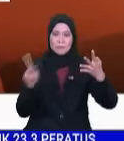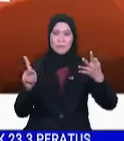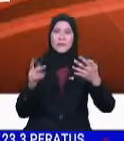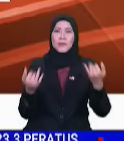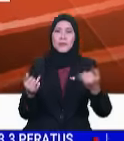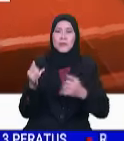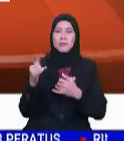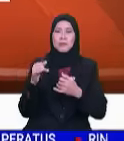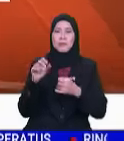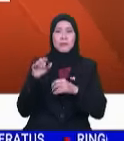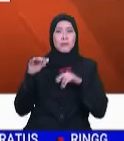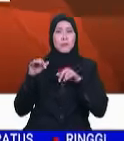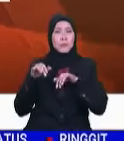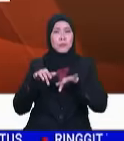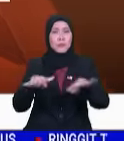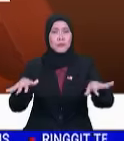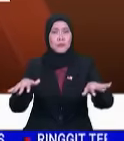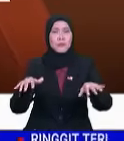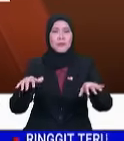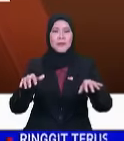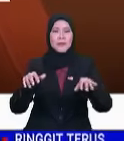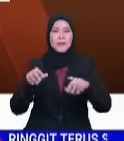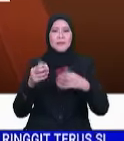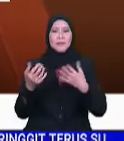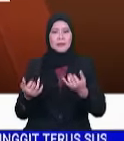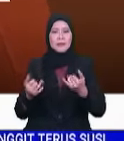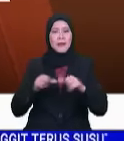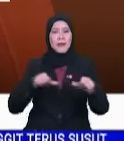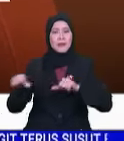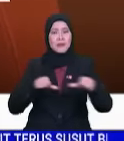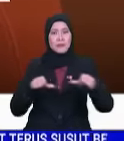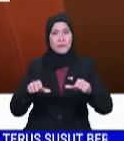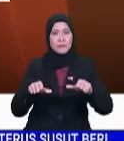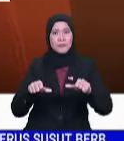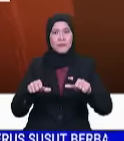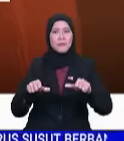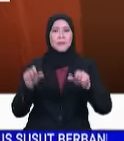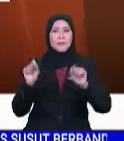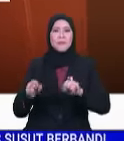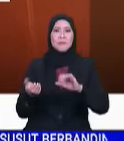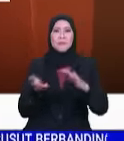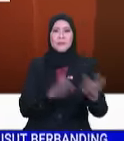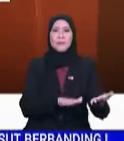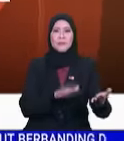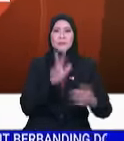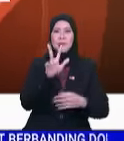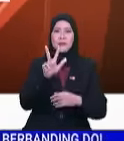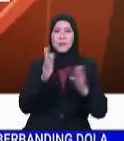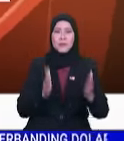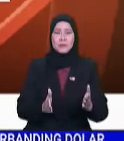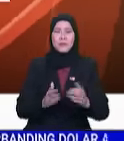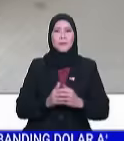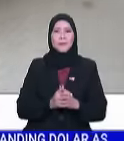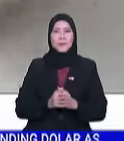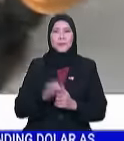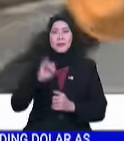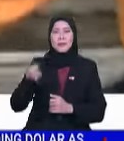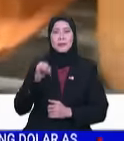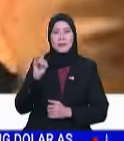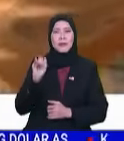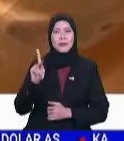status wabak di kesemua lokaliti berkenaan terkawal. Setakat ini, wabak tersebut mengorbankan 3 nyawa. Justru